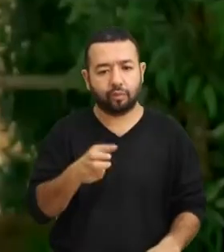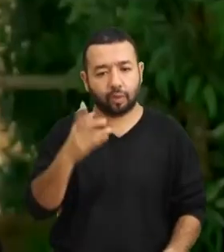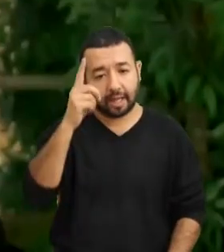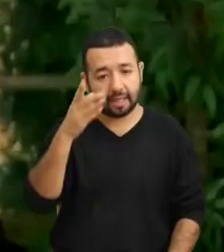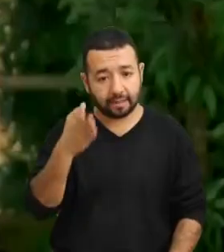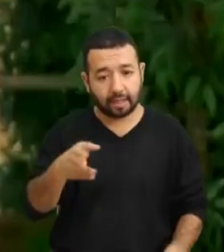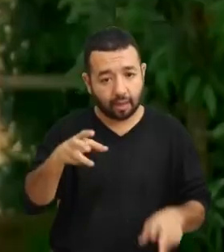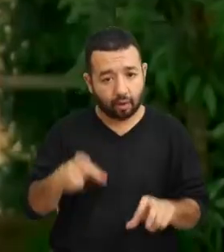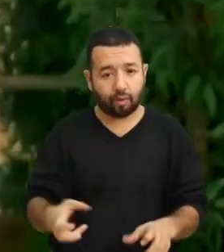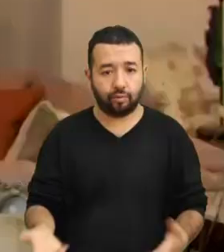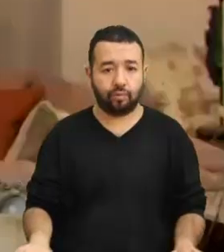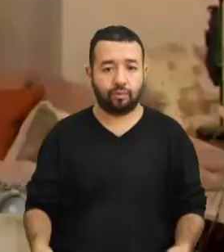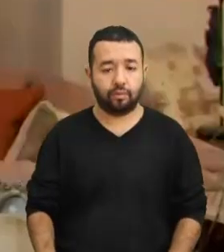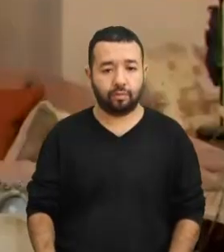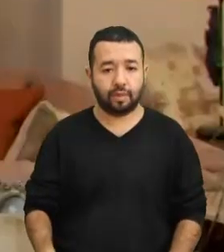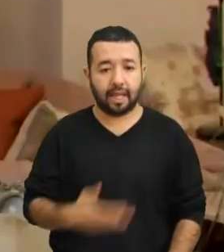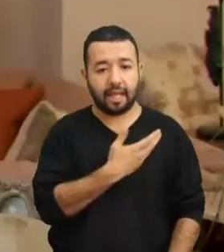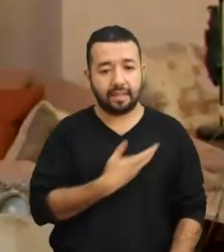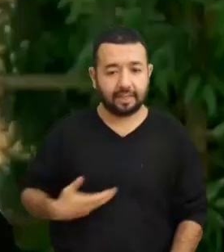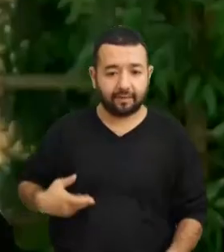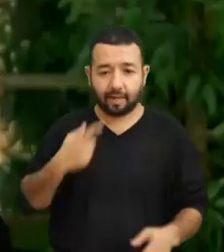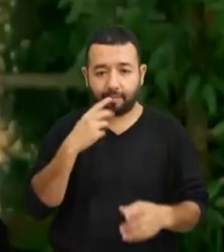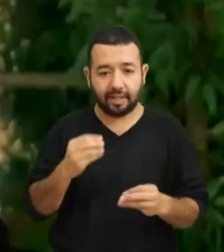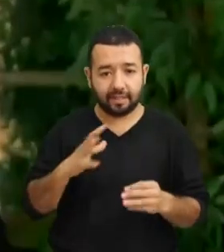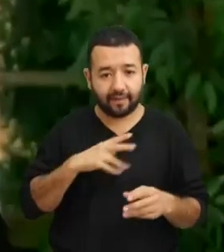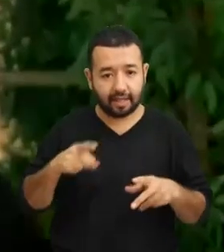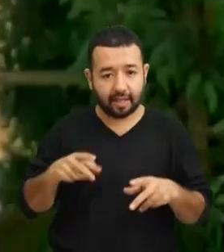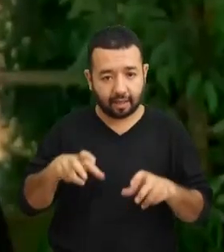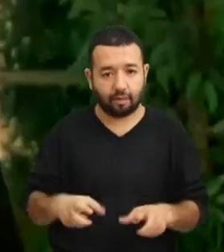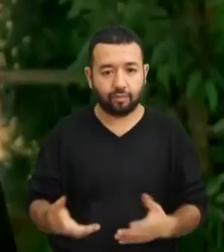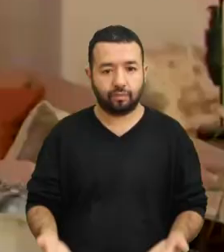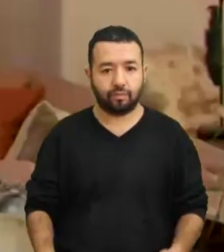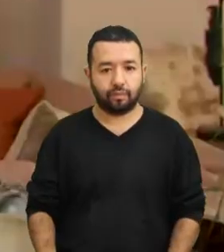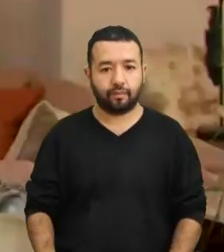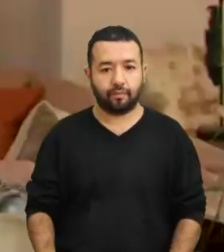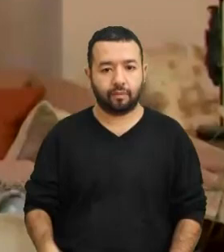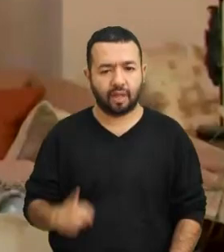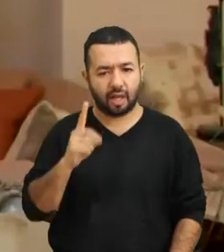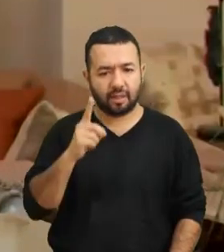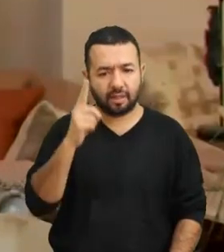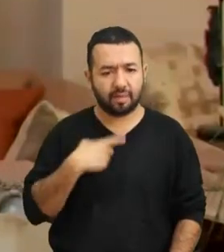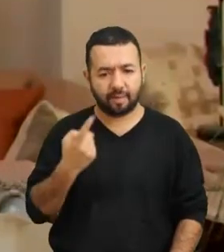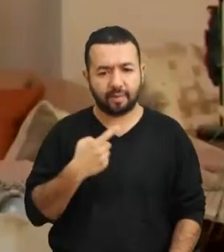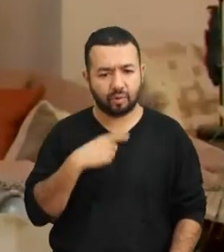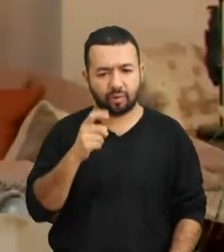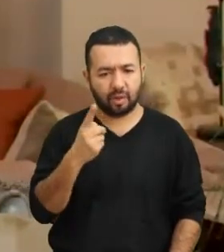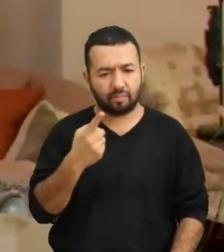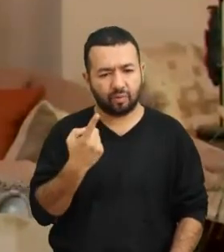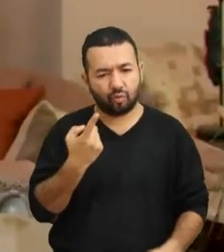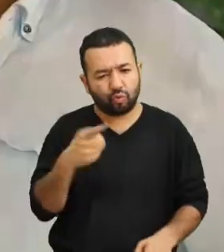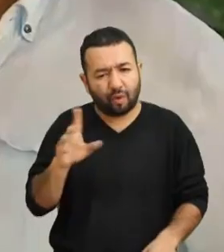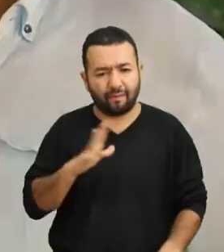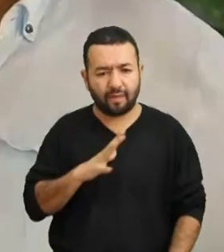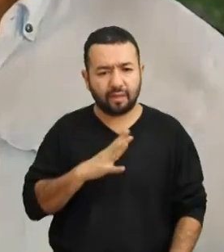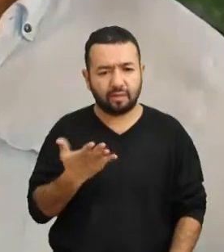aşkına. Sen otursana ya. En sevdiğin şeyi en sevdiğin yerde ye. Allah aşkına bir şey soracağım. Sizde bir tuhaflık var. Ne